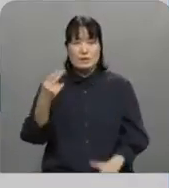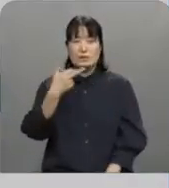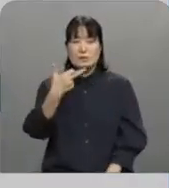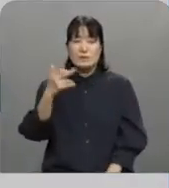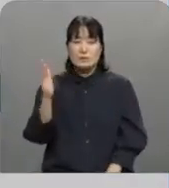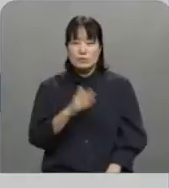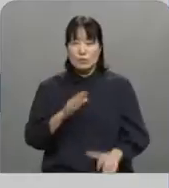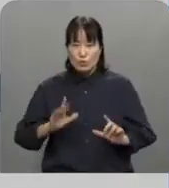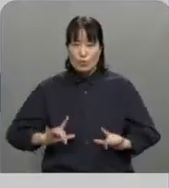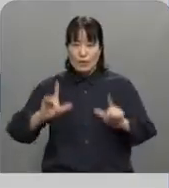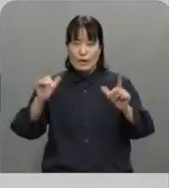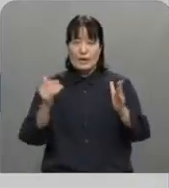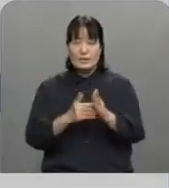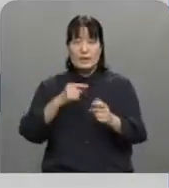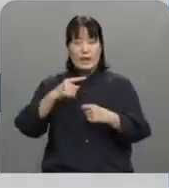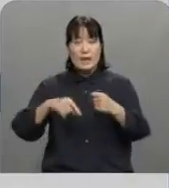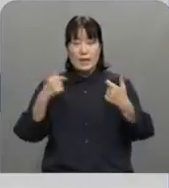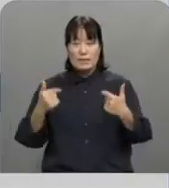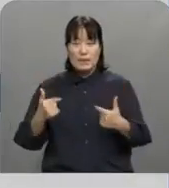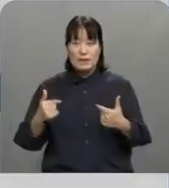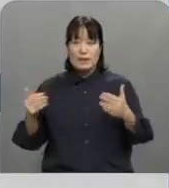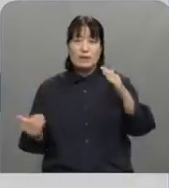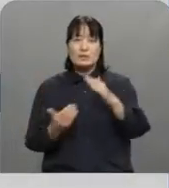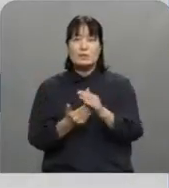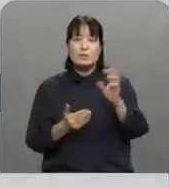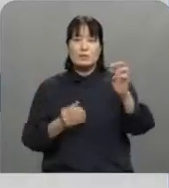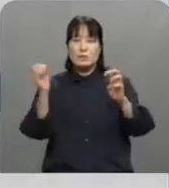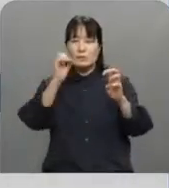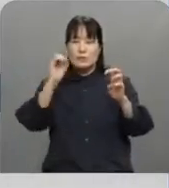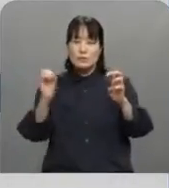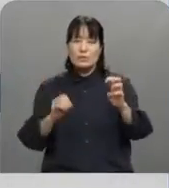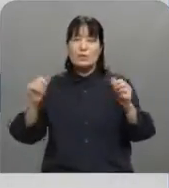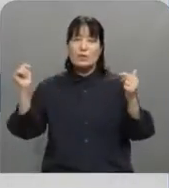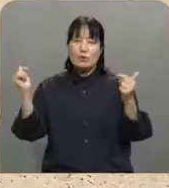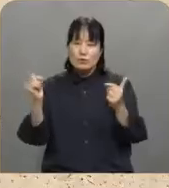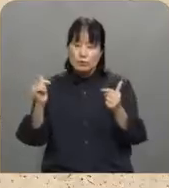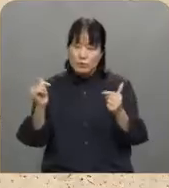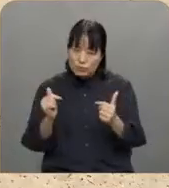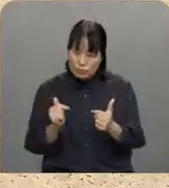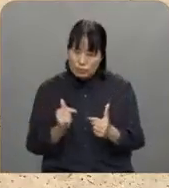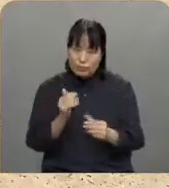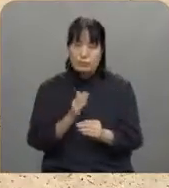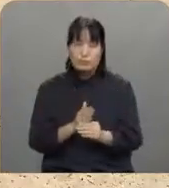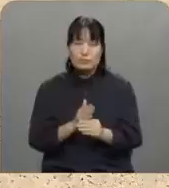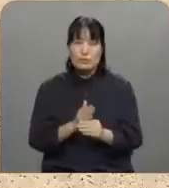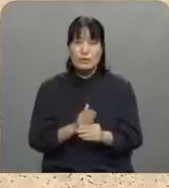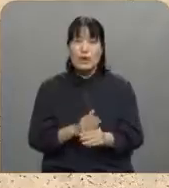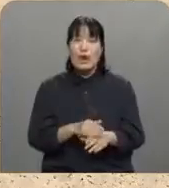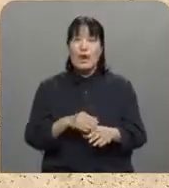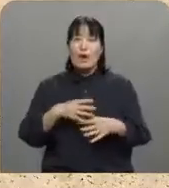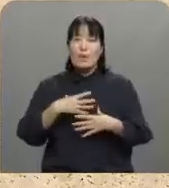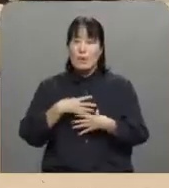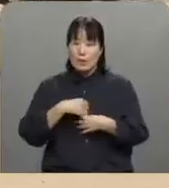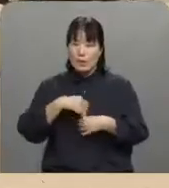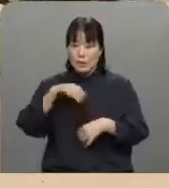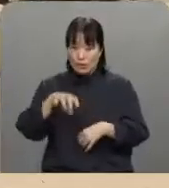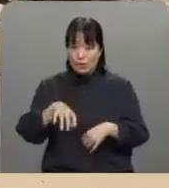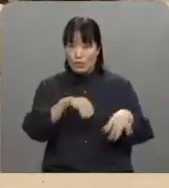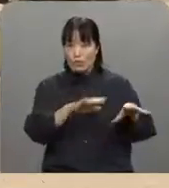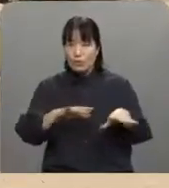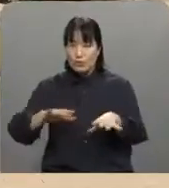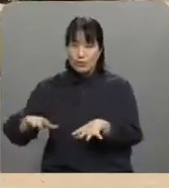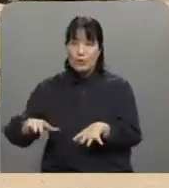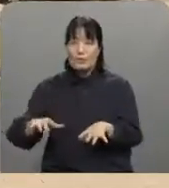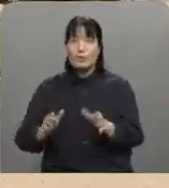2017년부터 올해까지 매년 최고 30% 가까이 꾸준히 줄고 있습니다. 상대적으로 관광 편의시설과 축제 등이